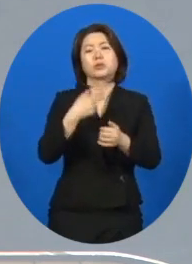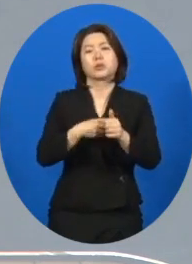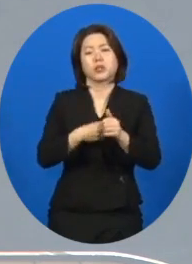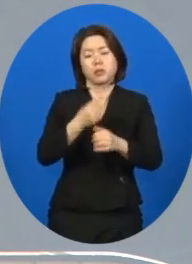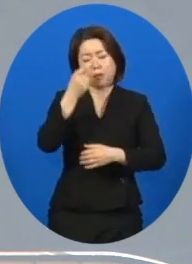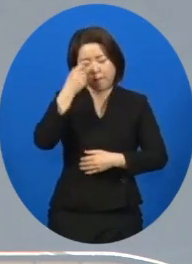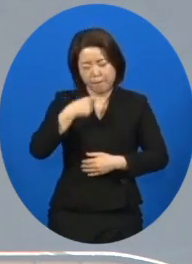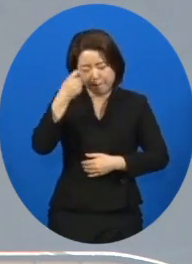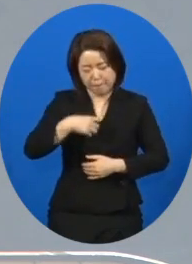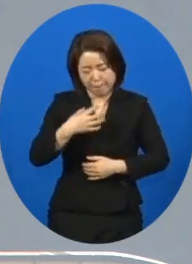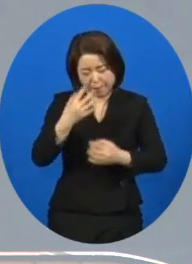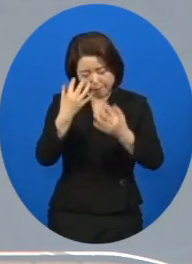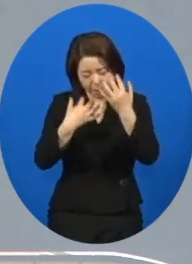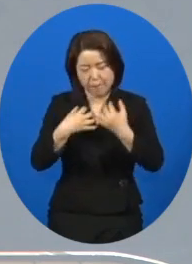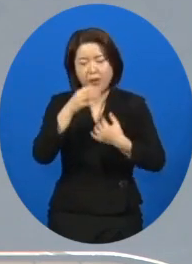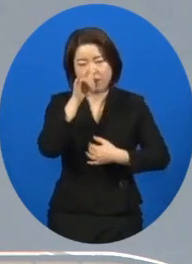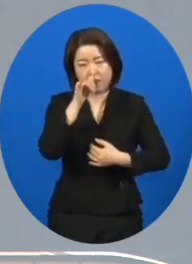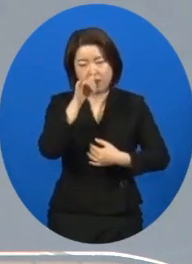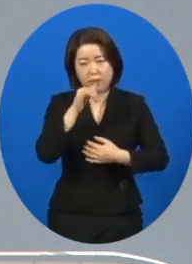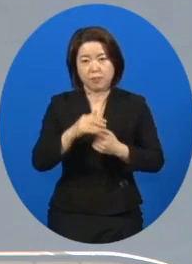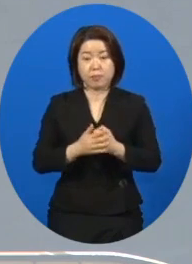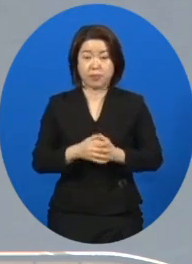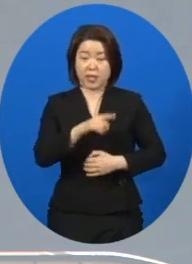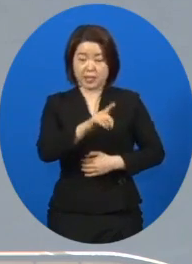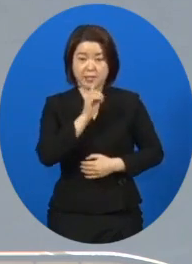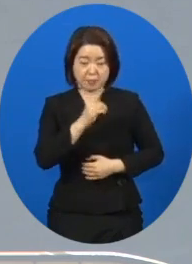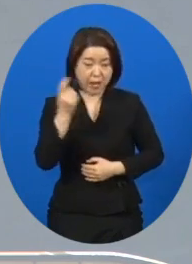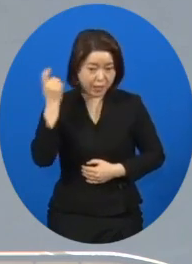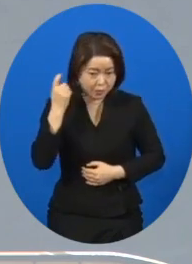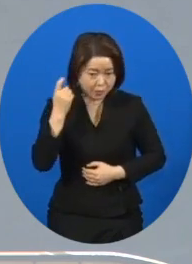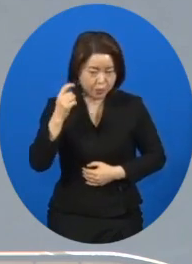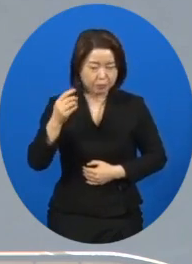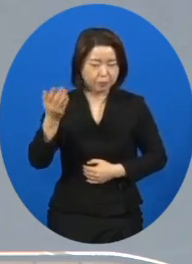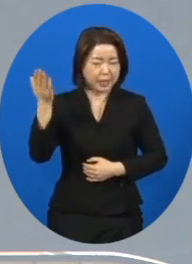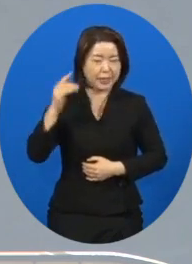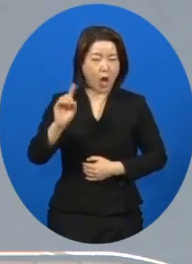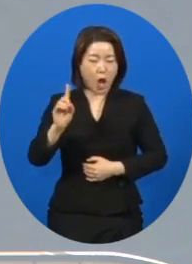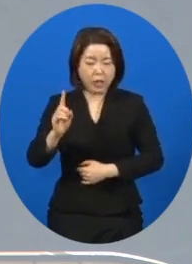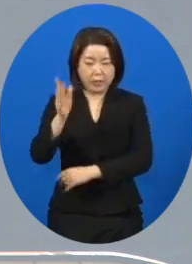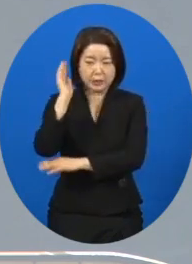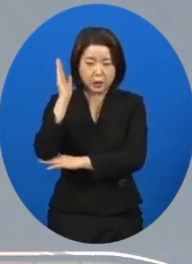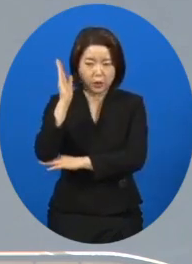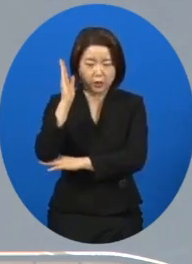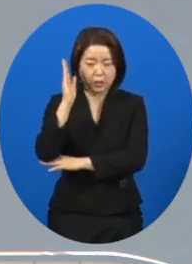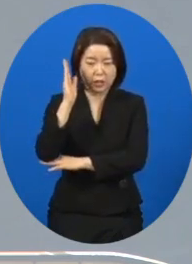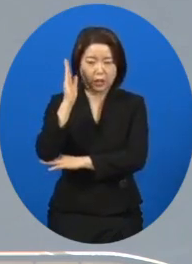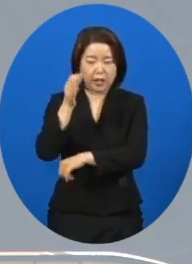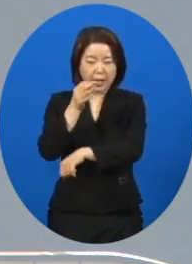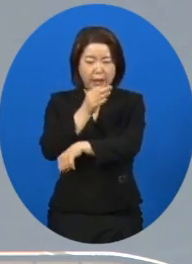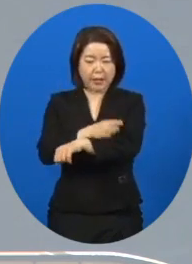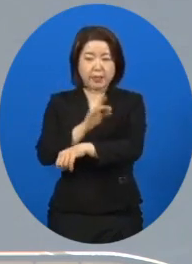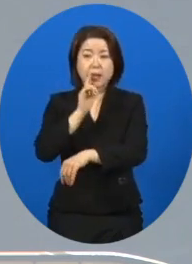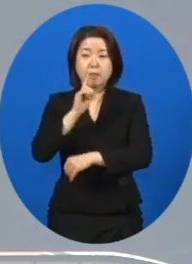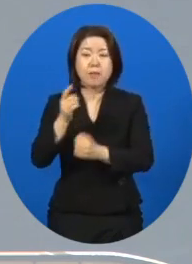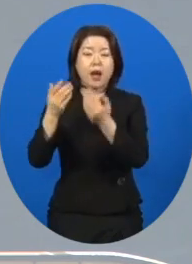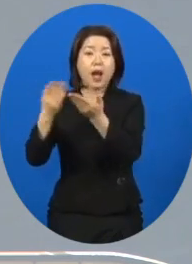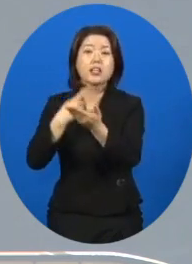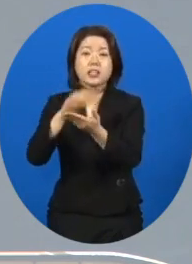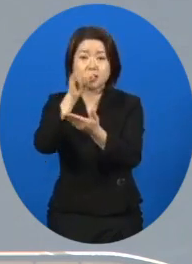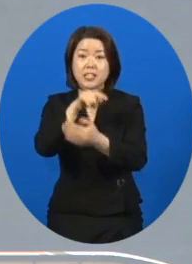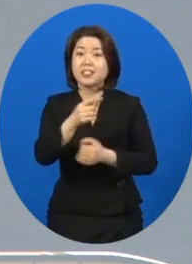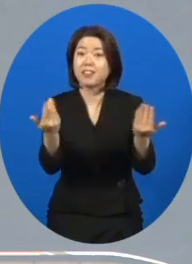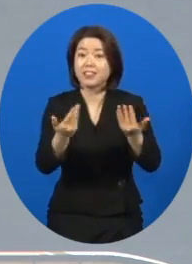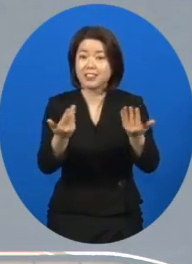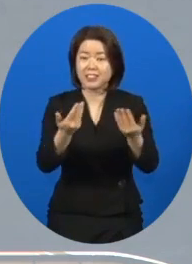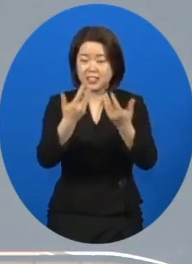제가 그 이야기를 전에 듣고 설교 시간에 그 선교사님을 간단히 소개를 했습니다. 그런 일이